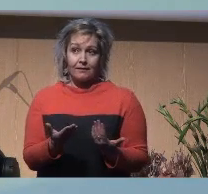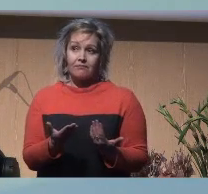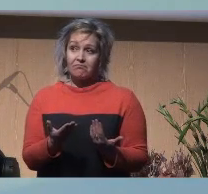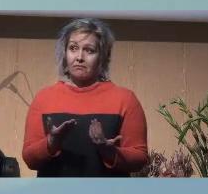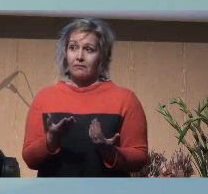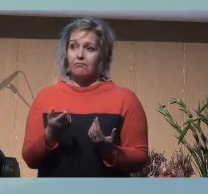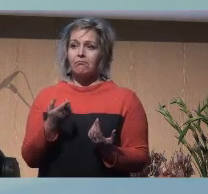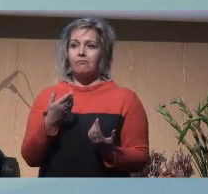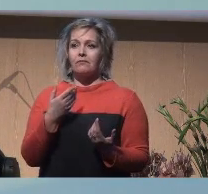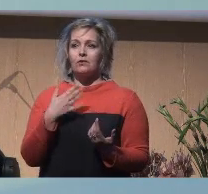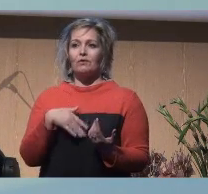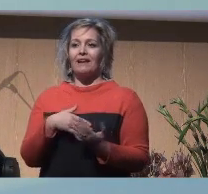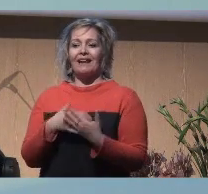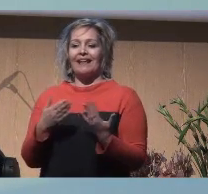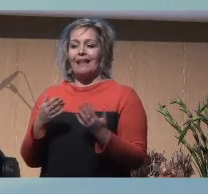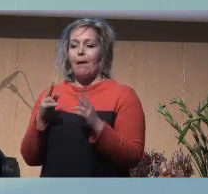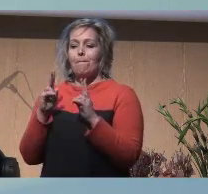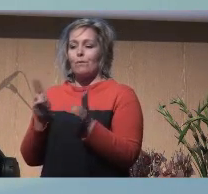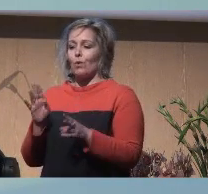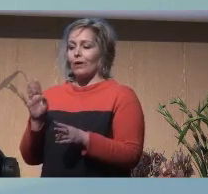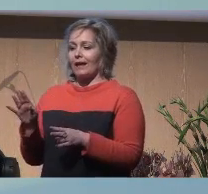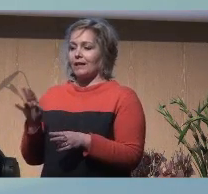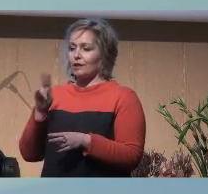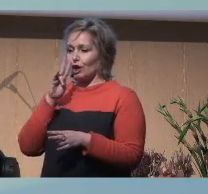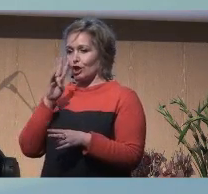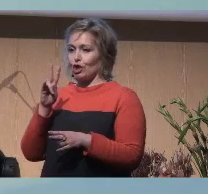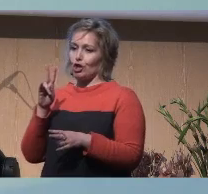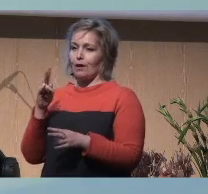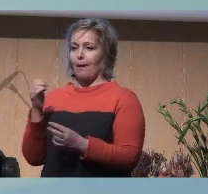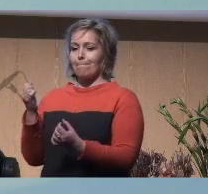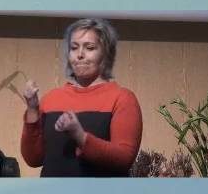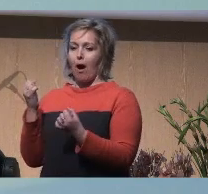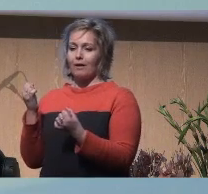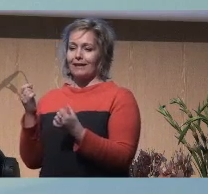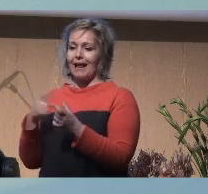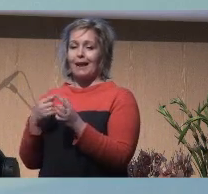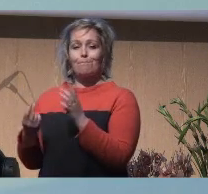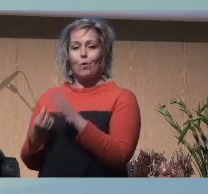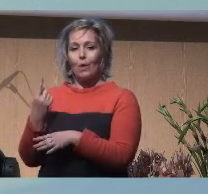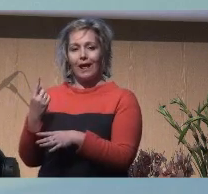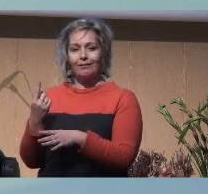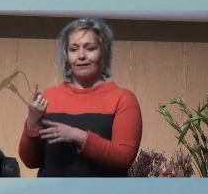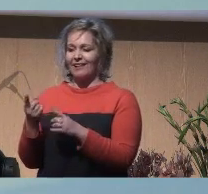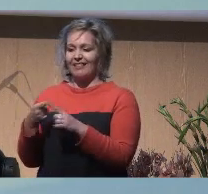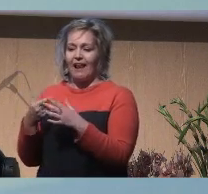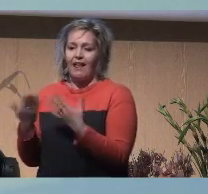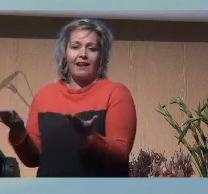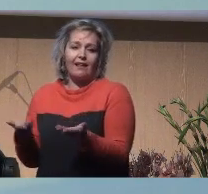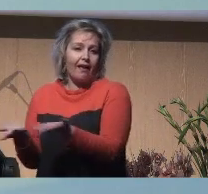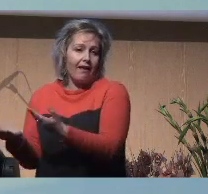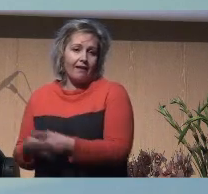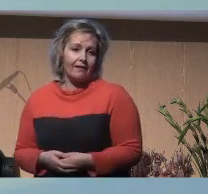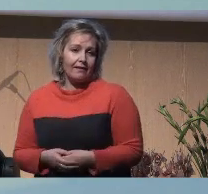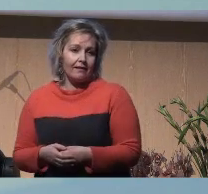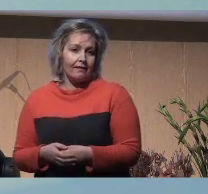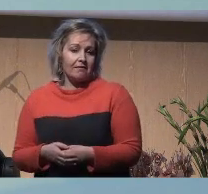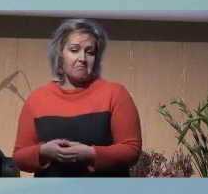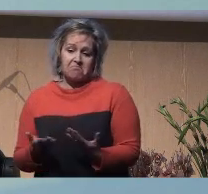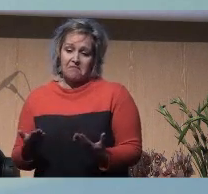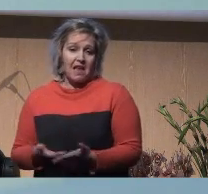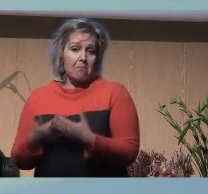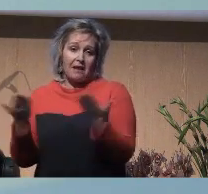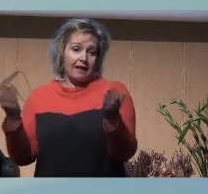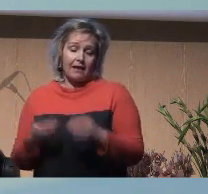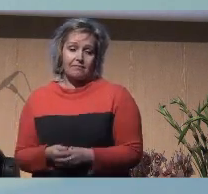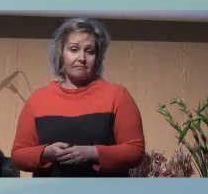så vil ikke brukerens nyvunne makt eller mulighet telle. Vil ikke være til noe